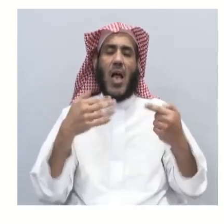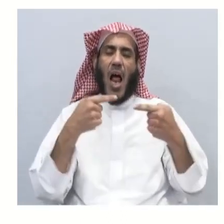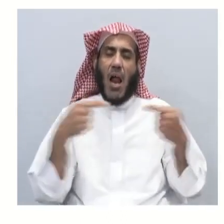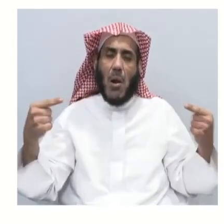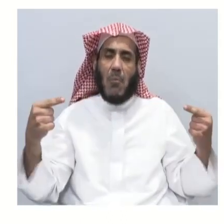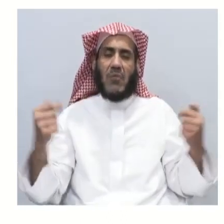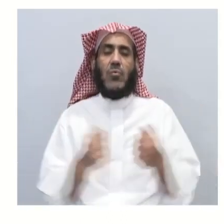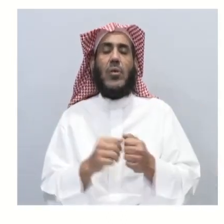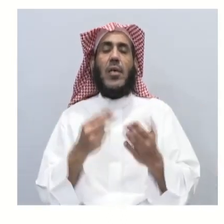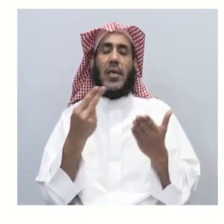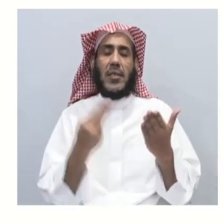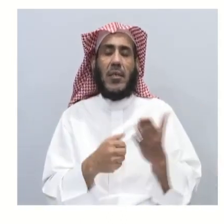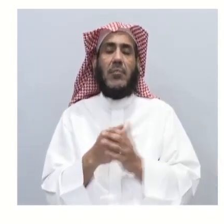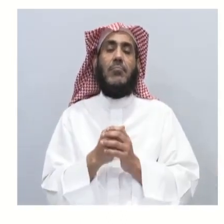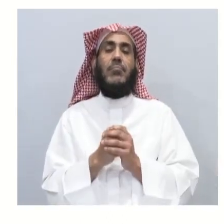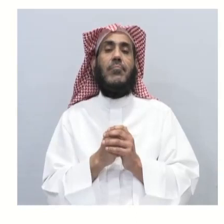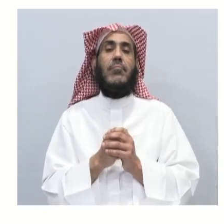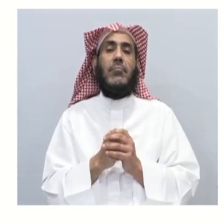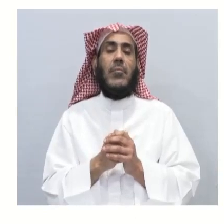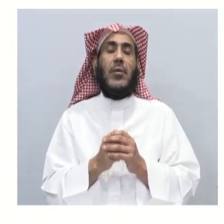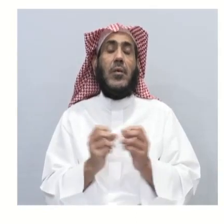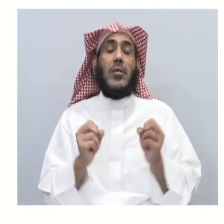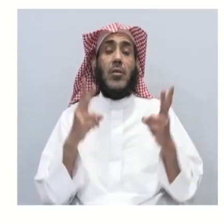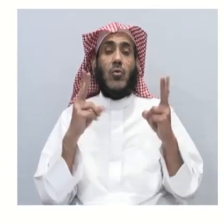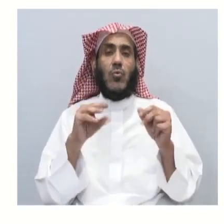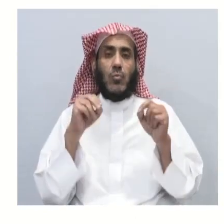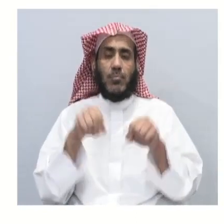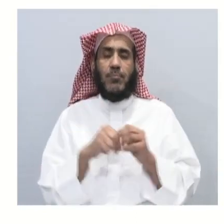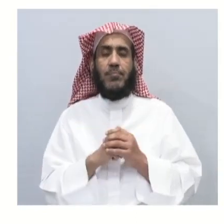المفصولة خطاً. أستنتج من ذلك